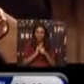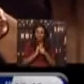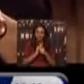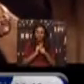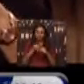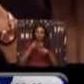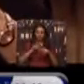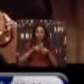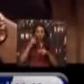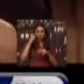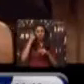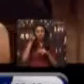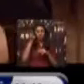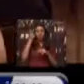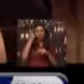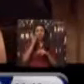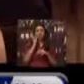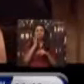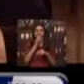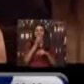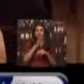او يقبل.